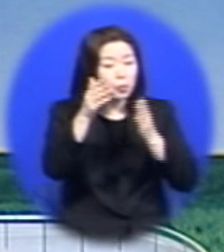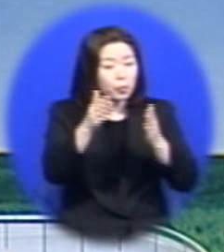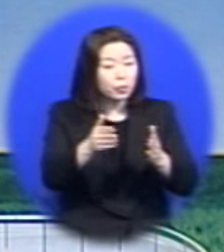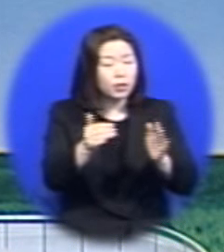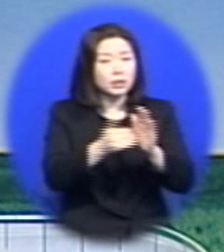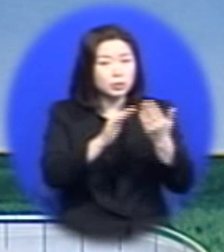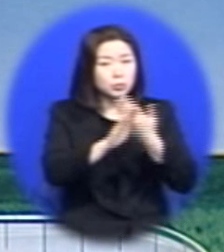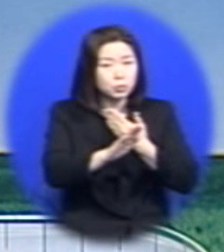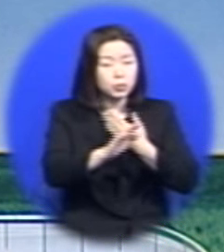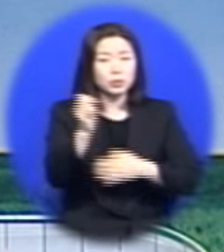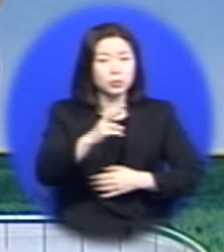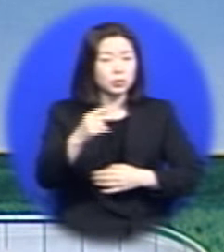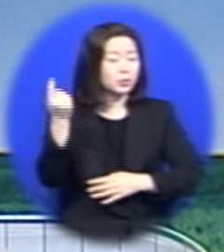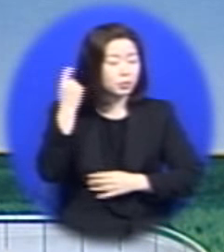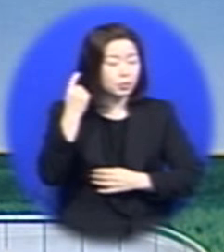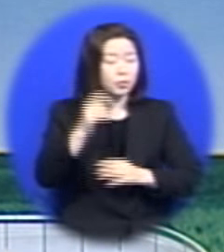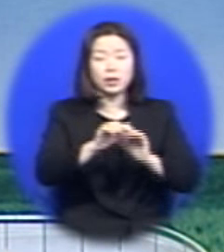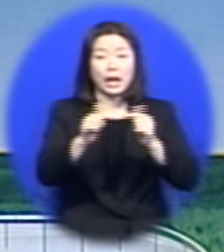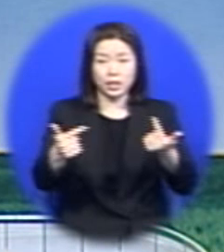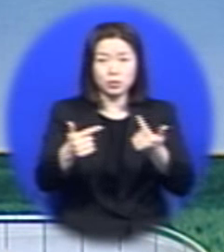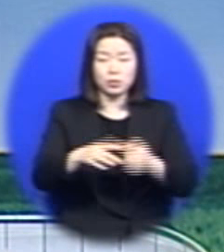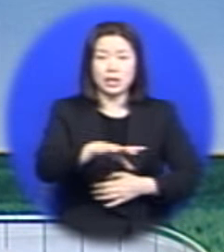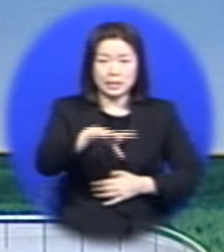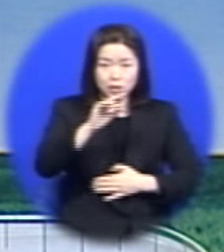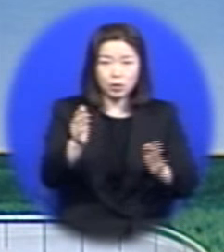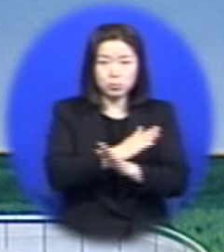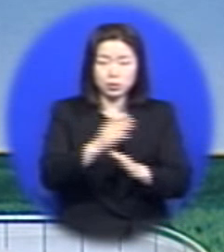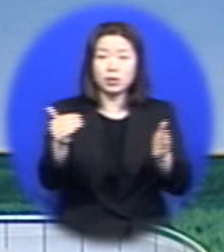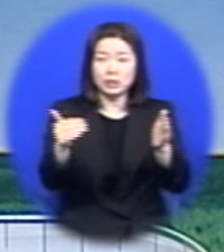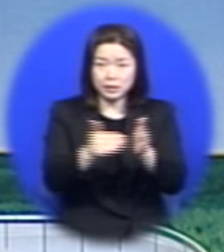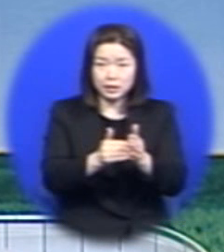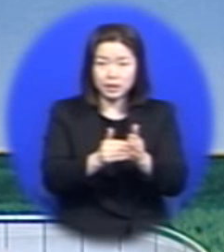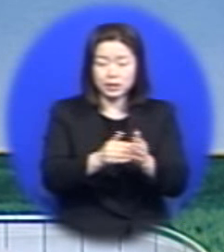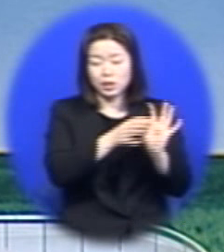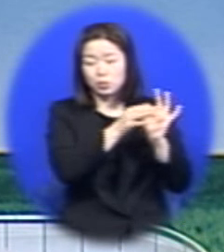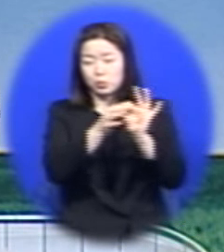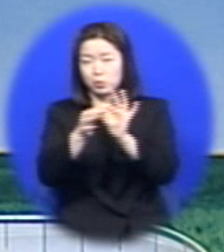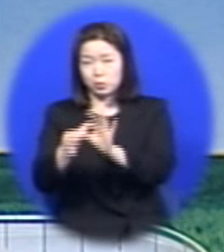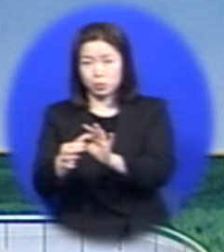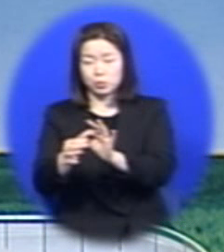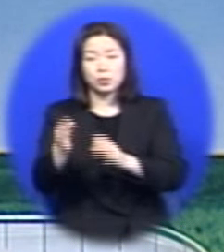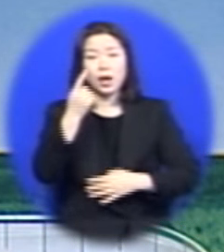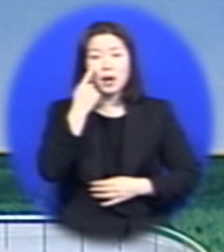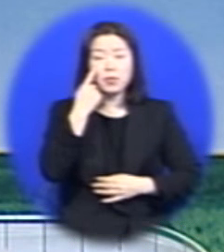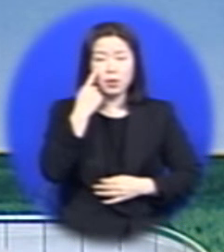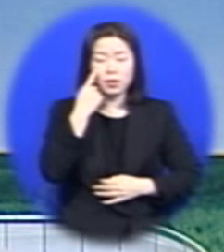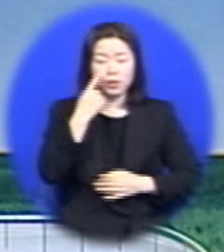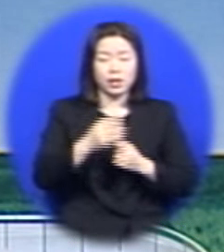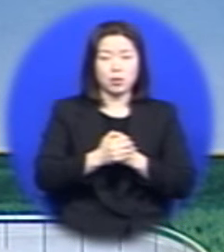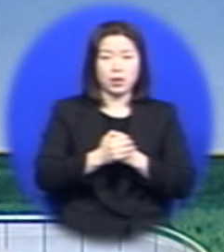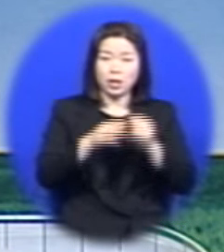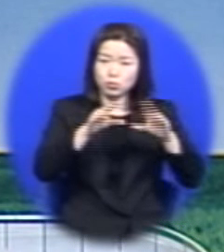마시고 처음부터 끝까지 한번 뭐 한 번에 다 들으시기는 어렵겠지만 그렇게 쭉 연속으로